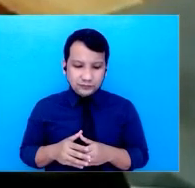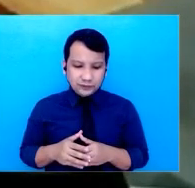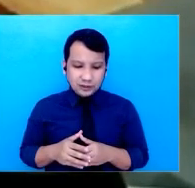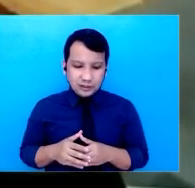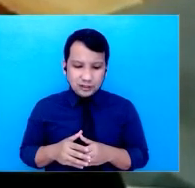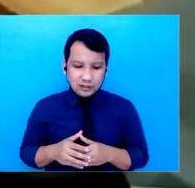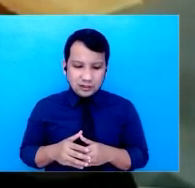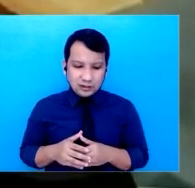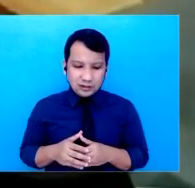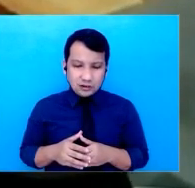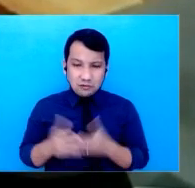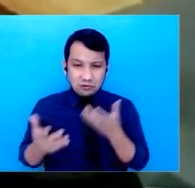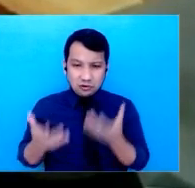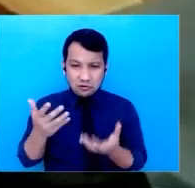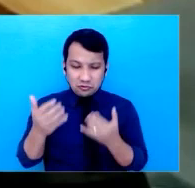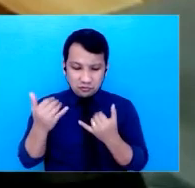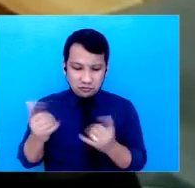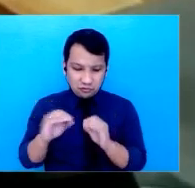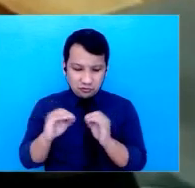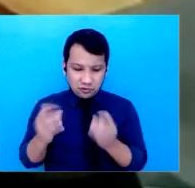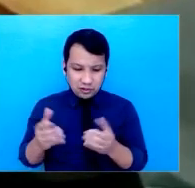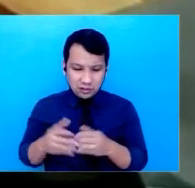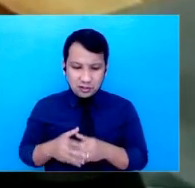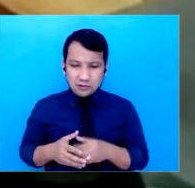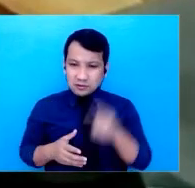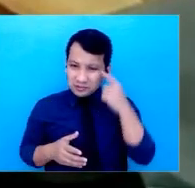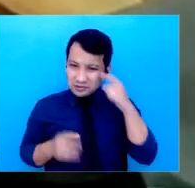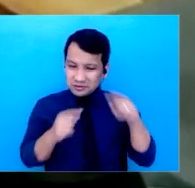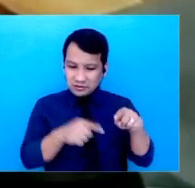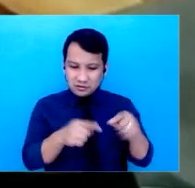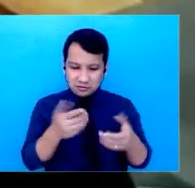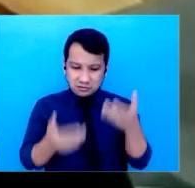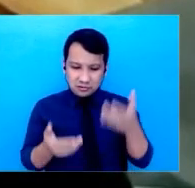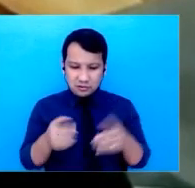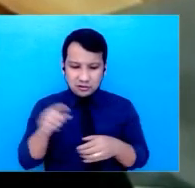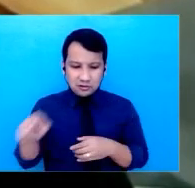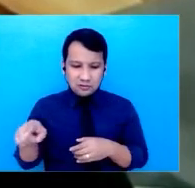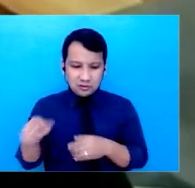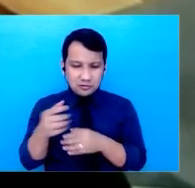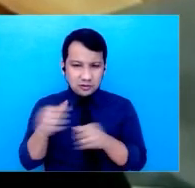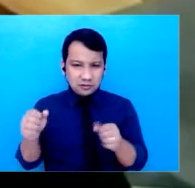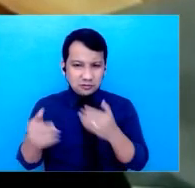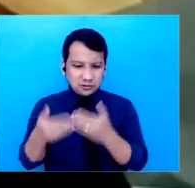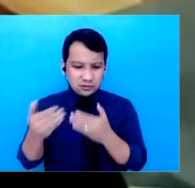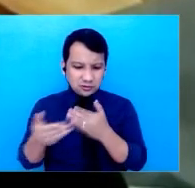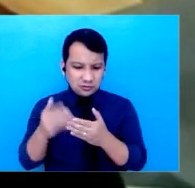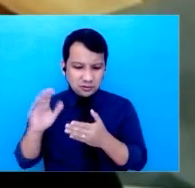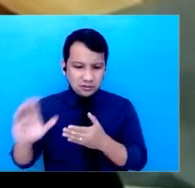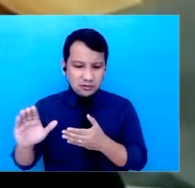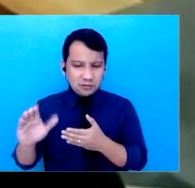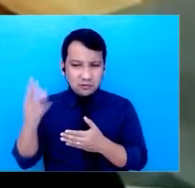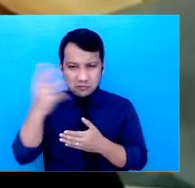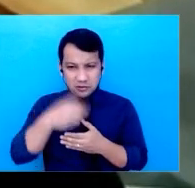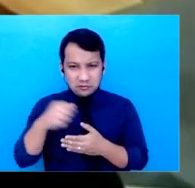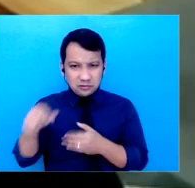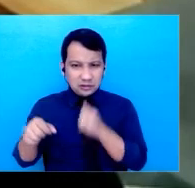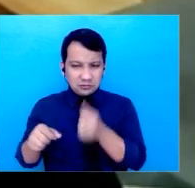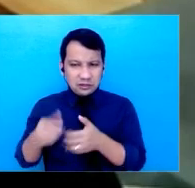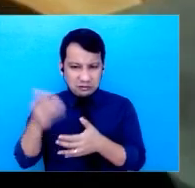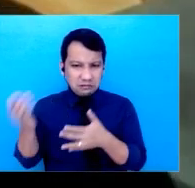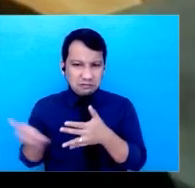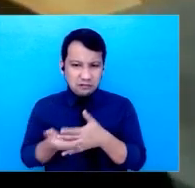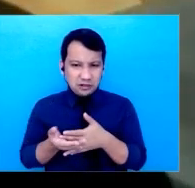ngayon na wala na yun, I don't think that, it's simply because there were hurdles, that's why she did not file on the first